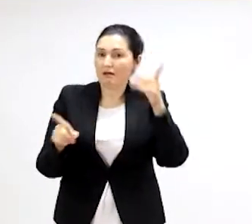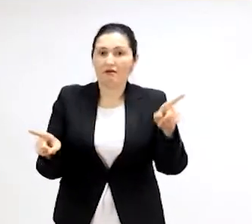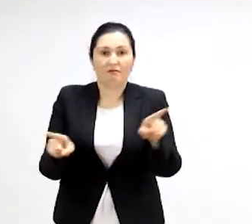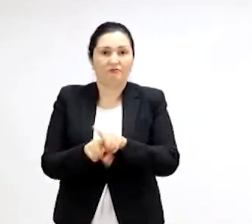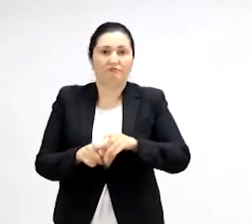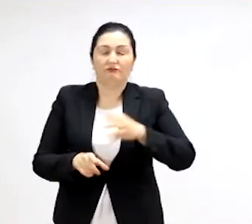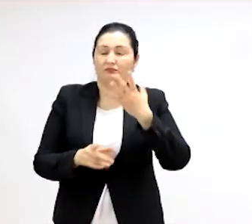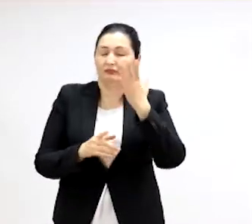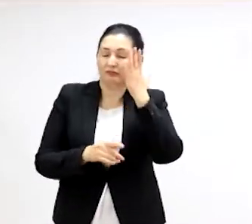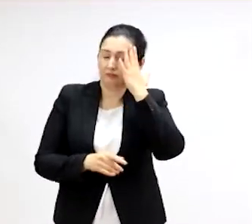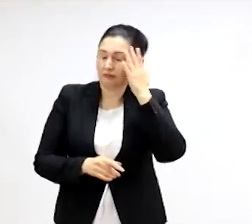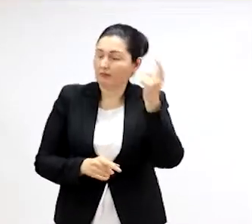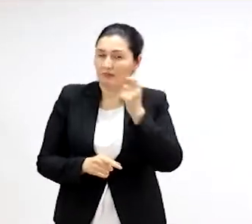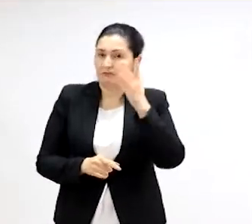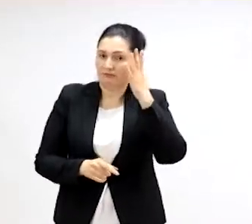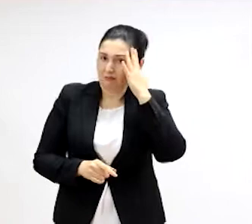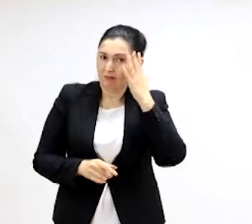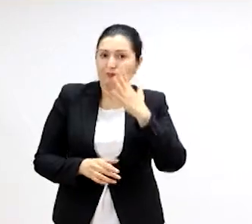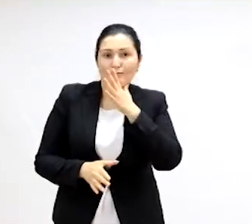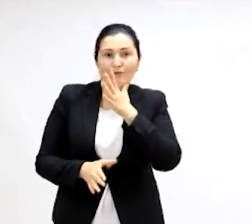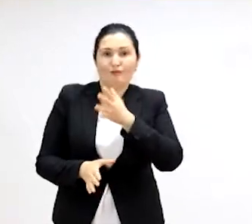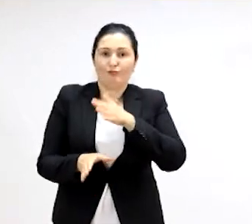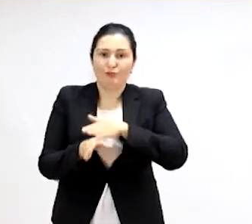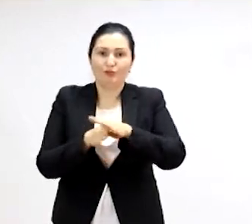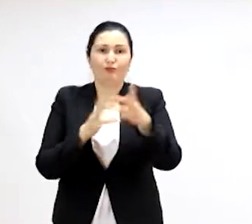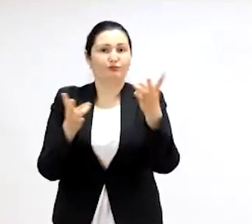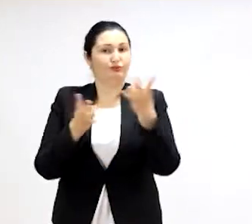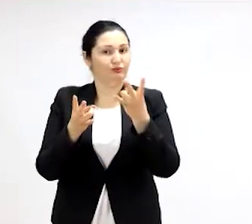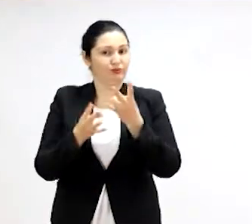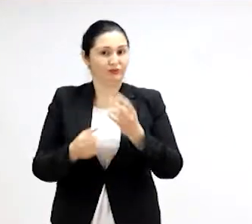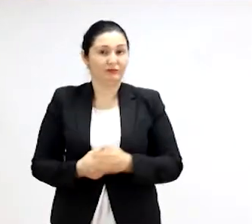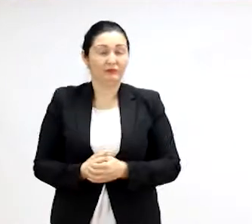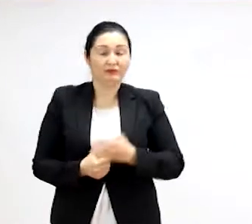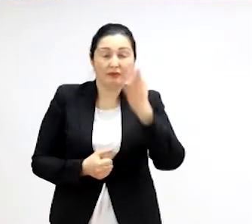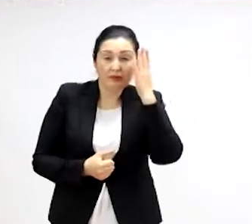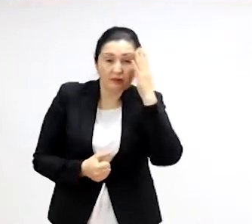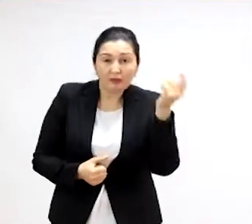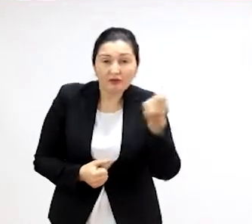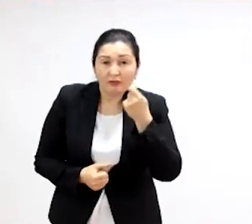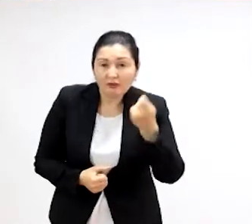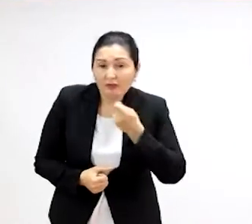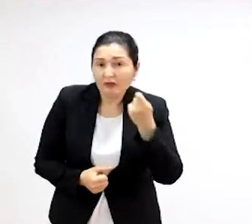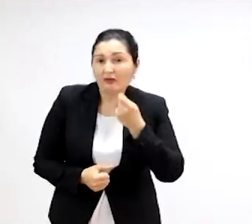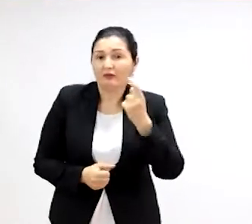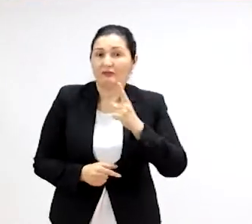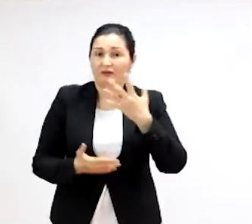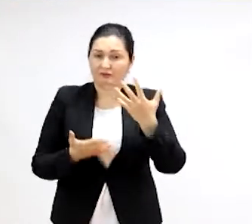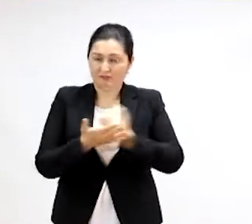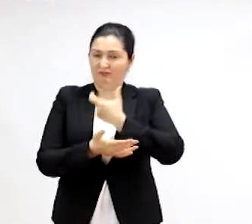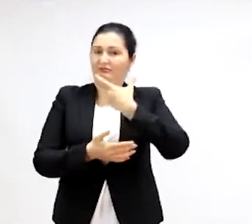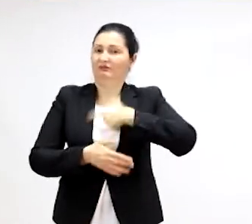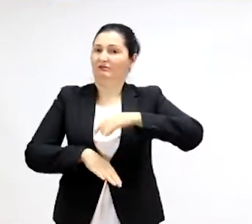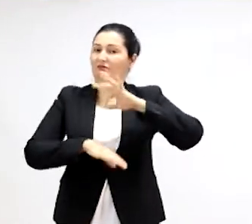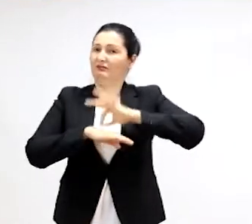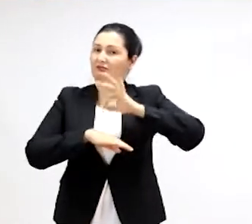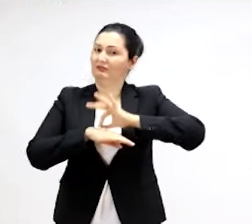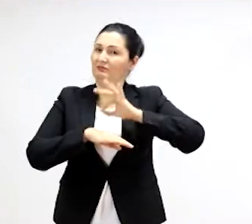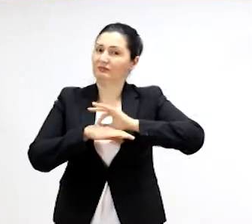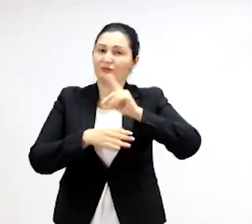муҳим ба шумор меравад. Ҳа? Ҳатто аз бехобӣ одам метавонад бемор шавад.